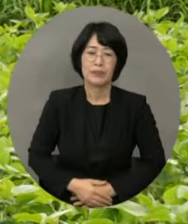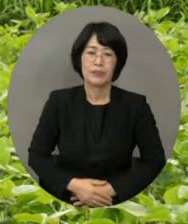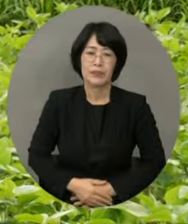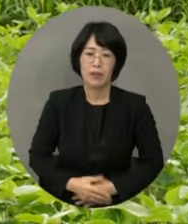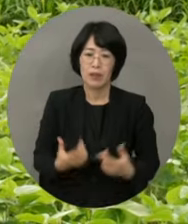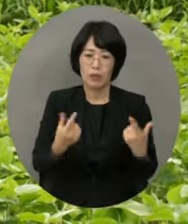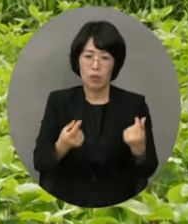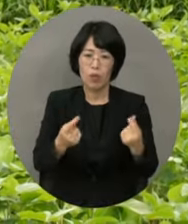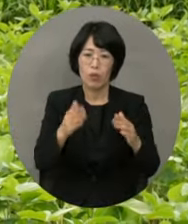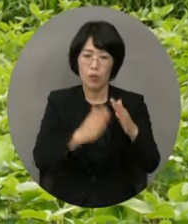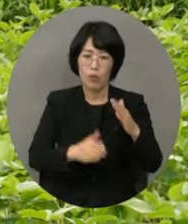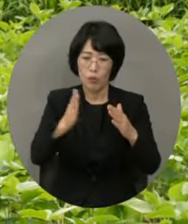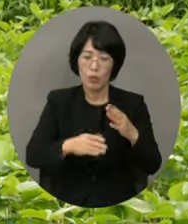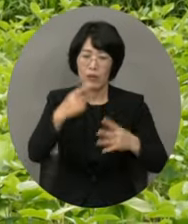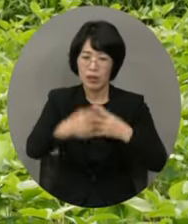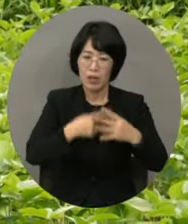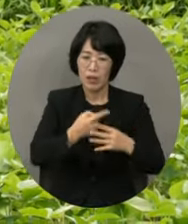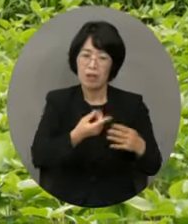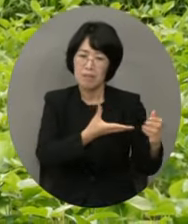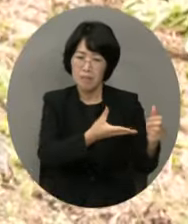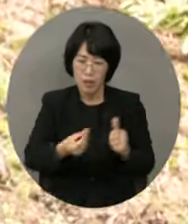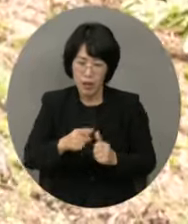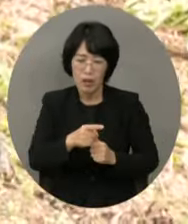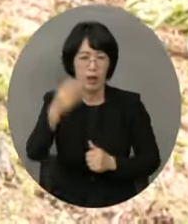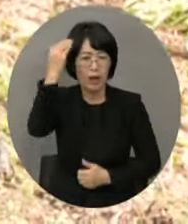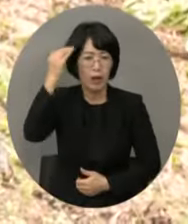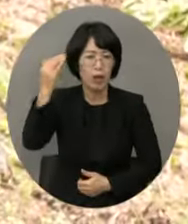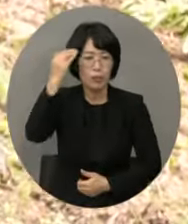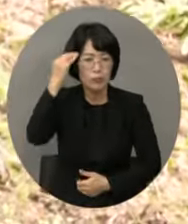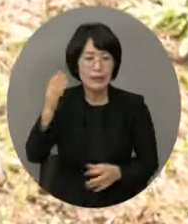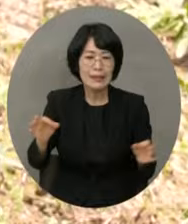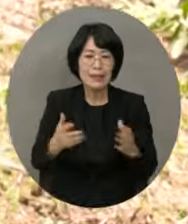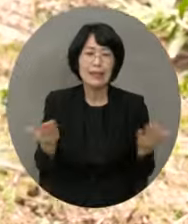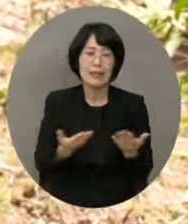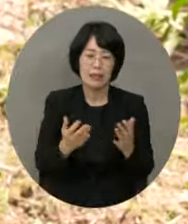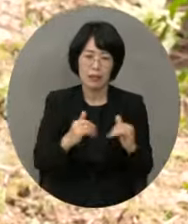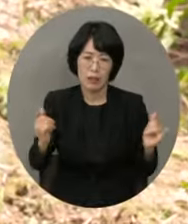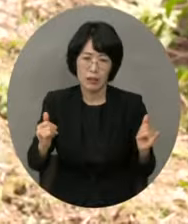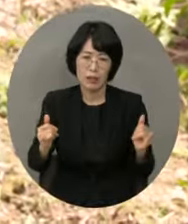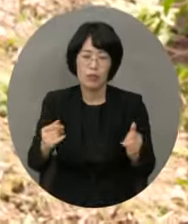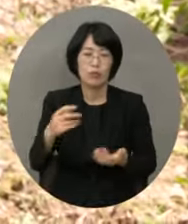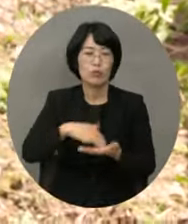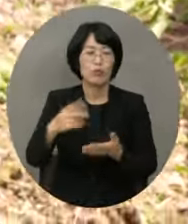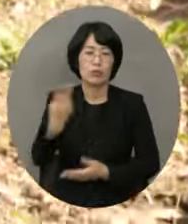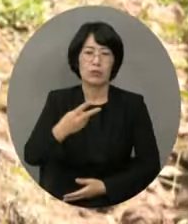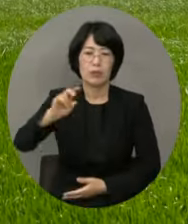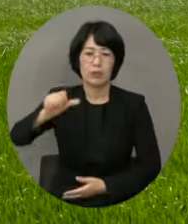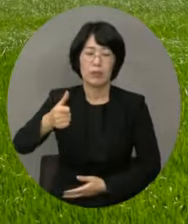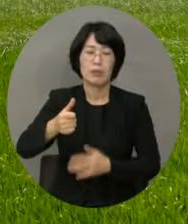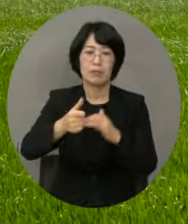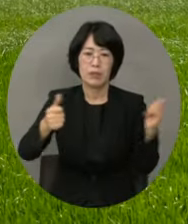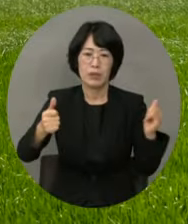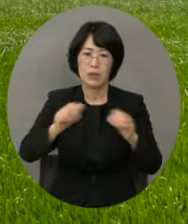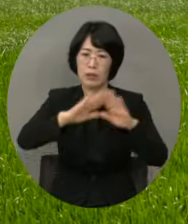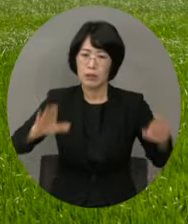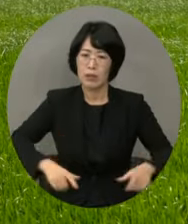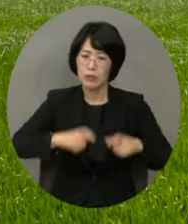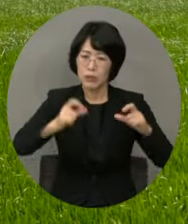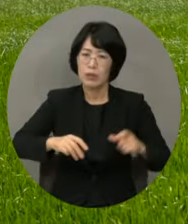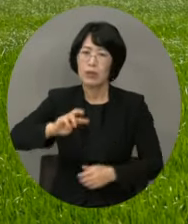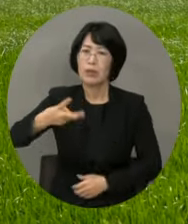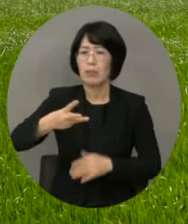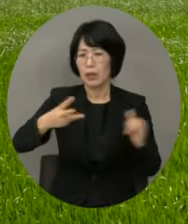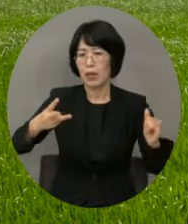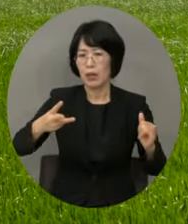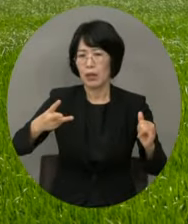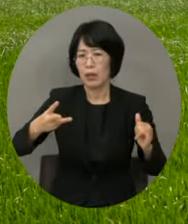이 같은 공공형 계절 근로자를 통해 올해 한국에서 단기로 일하고 있는 외국인 노동자는 2,500여 명. 전남 지역에만 300여